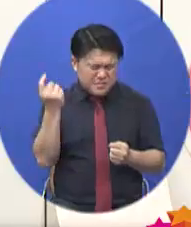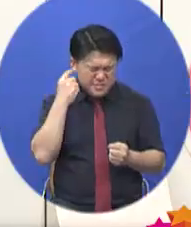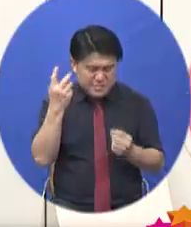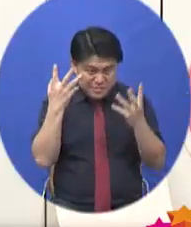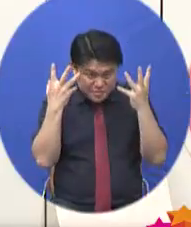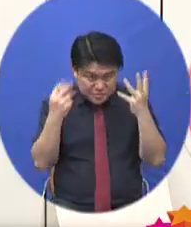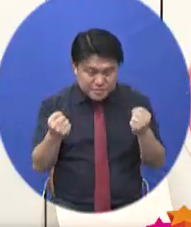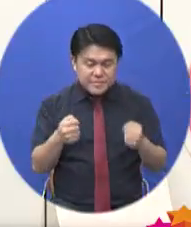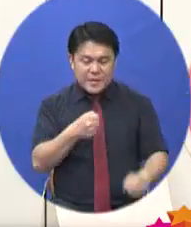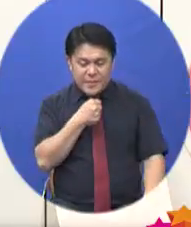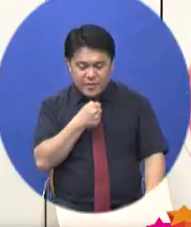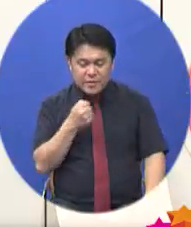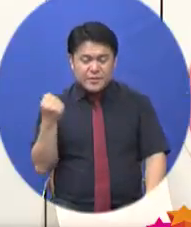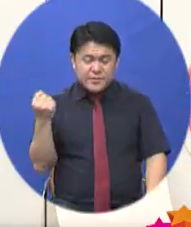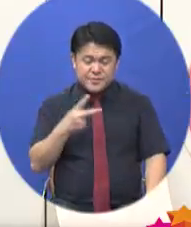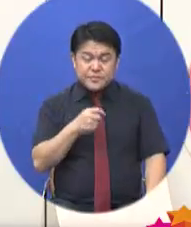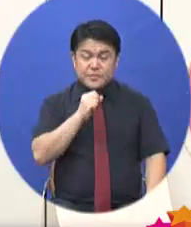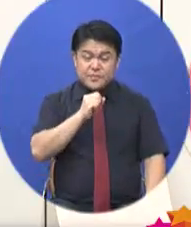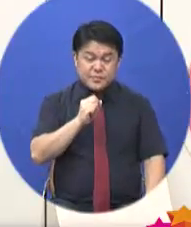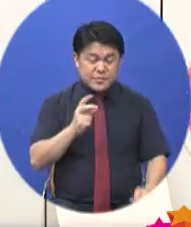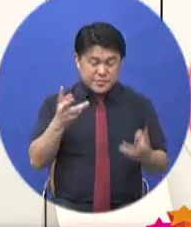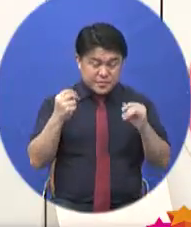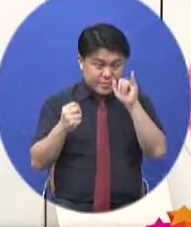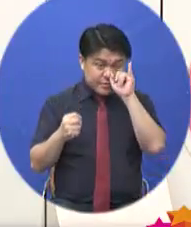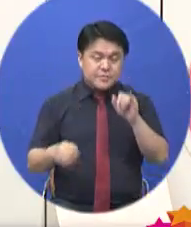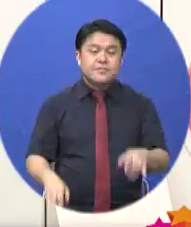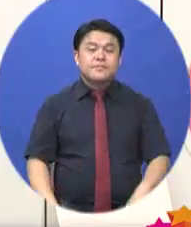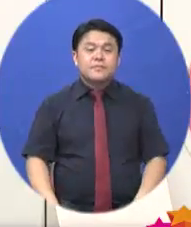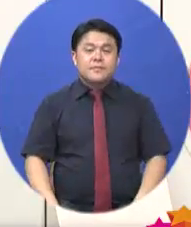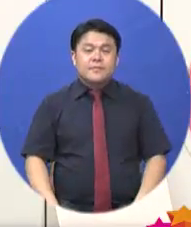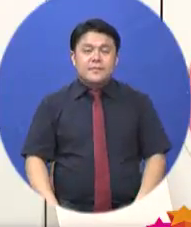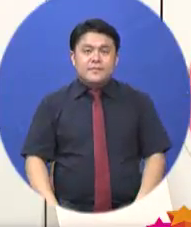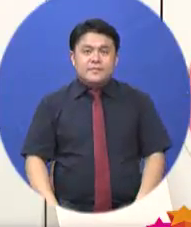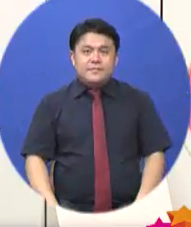네. 진행을 하면서 네. 이 노래 부르는 분들이 많이 계신데 네.